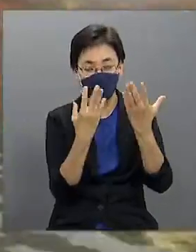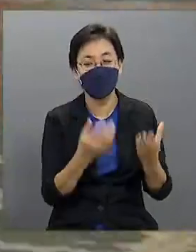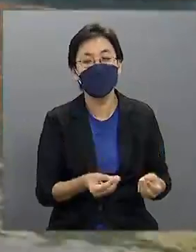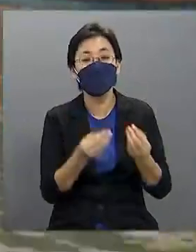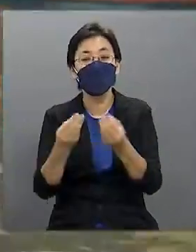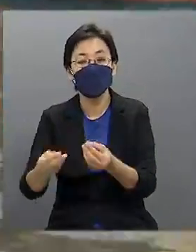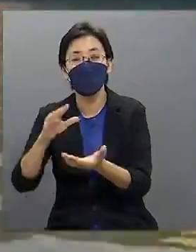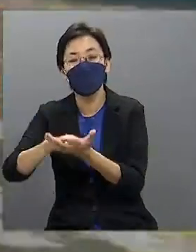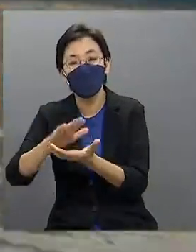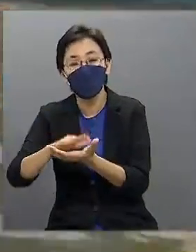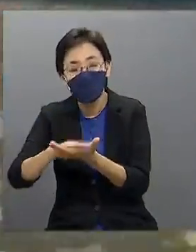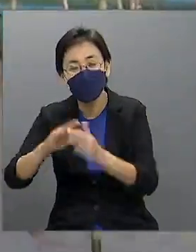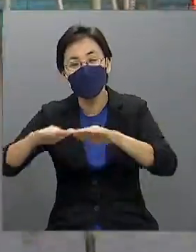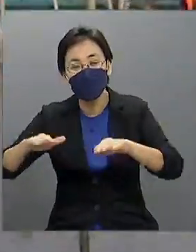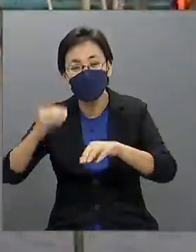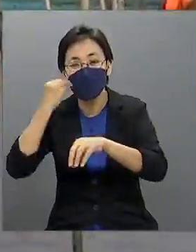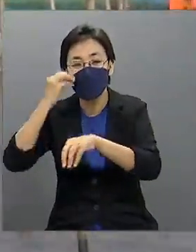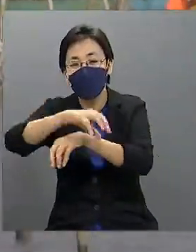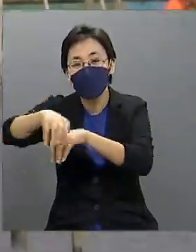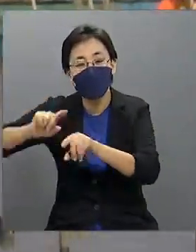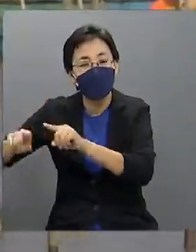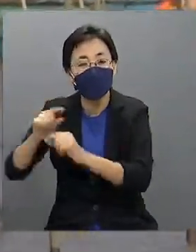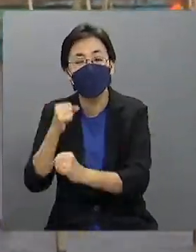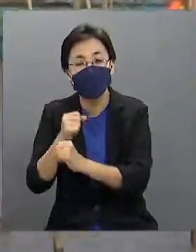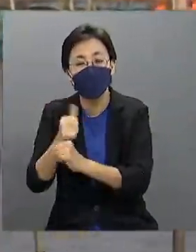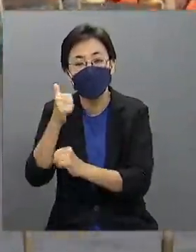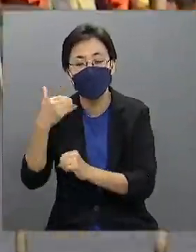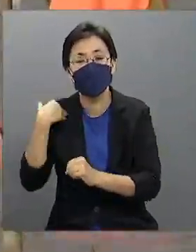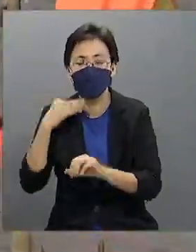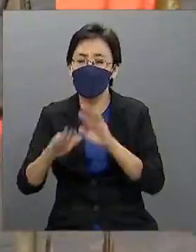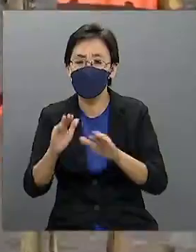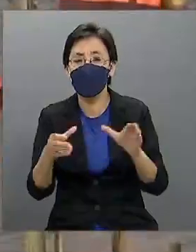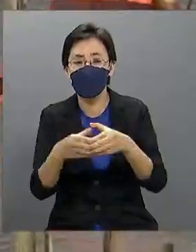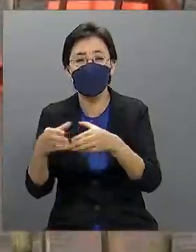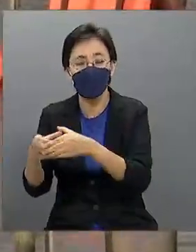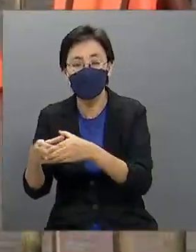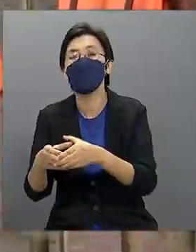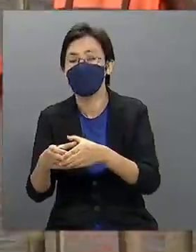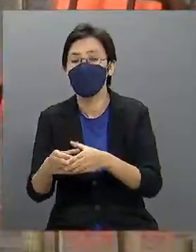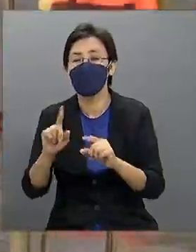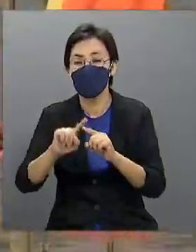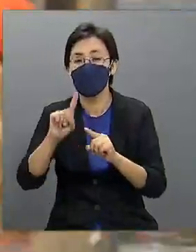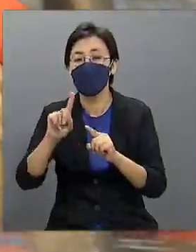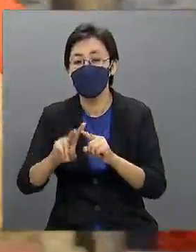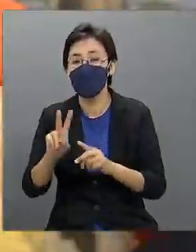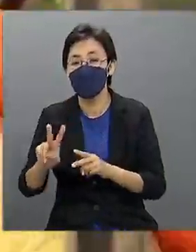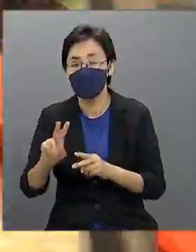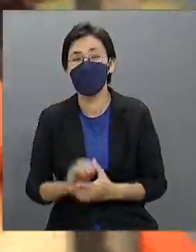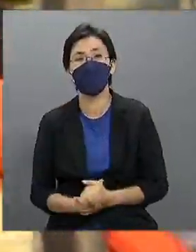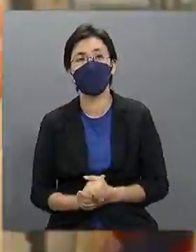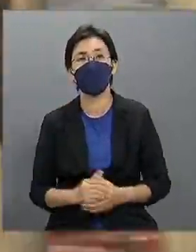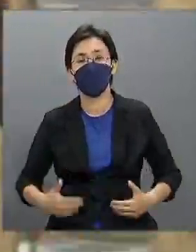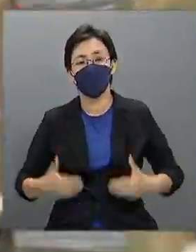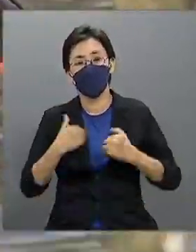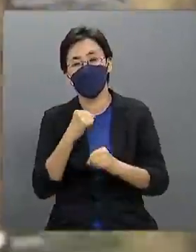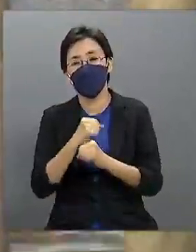ะชนในหมู่บ้าน เราก็ได้อยู่ 2 ร่นผมเองก็หวังลก ๆ ว่า วิธีชีวตการเดินทำงานป่าชัเลงของ